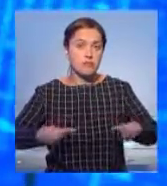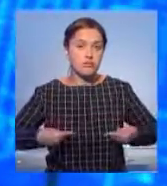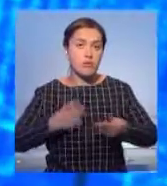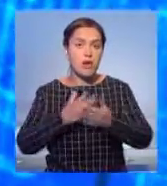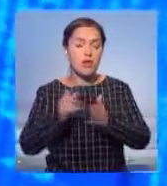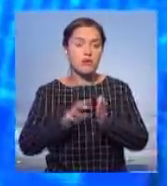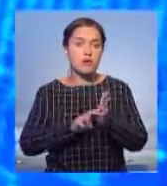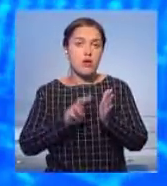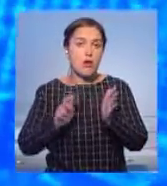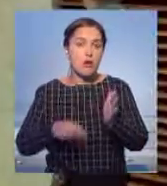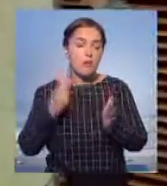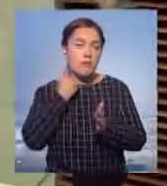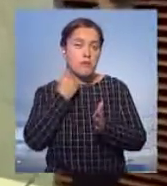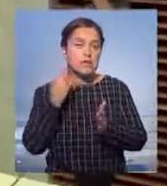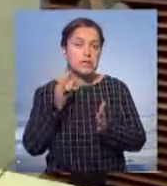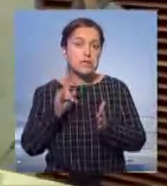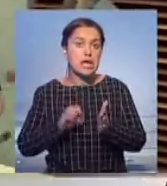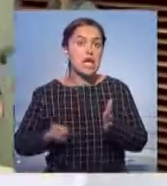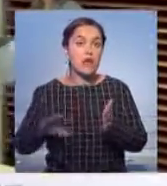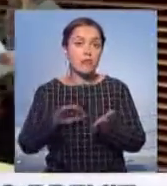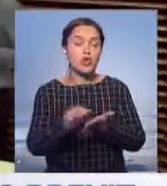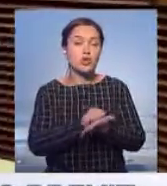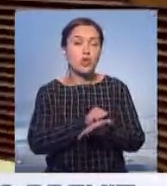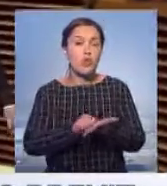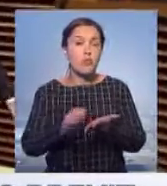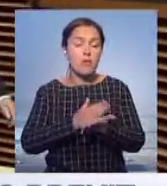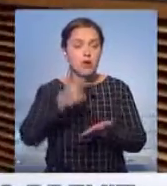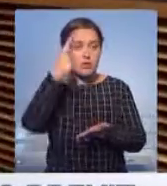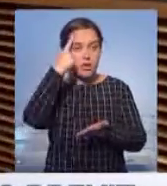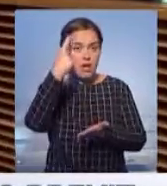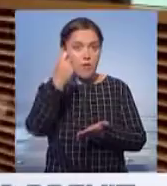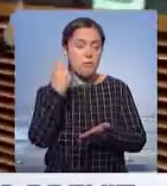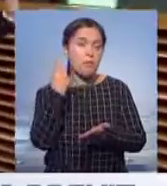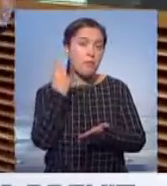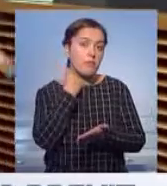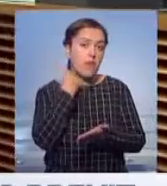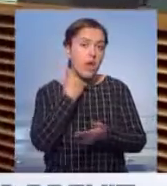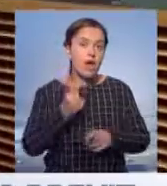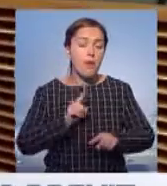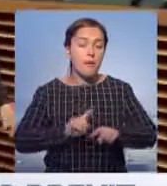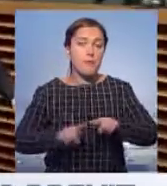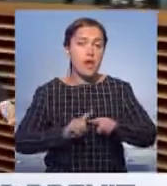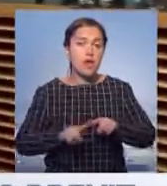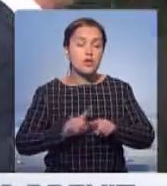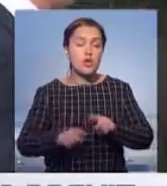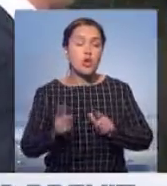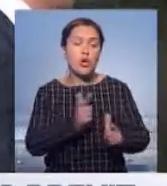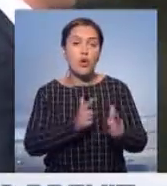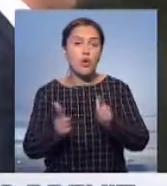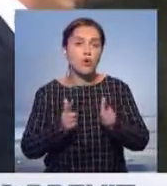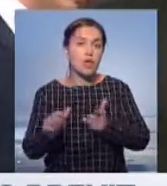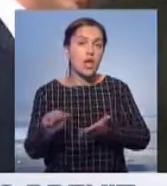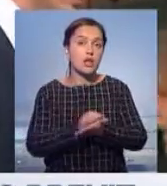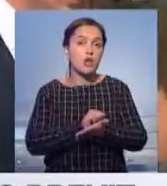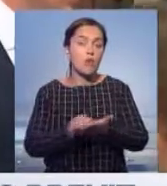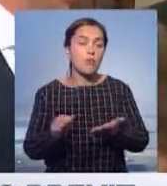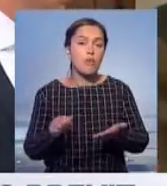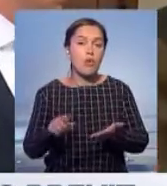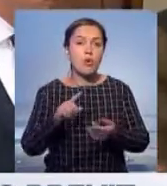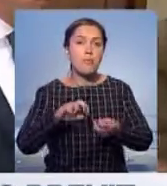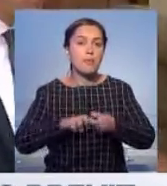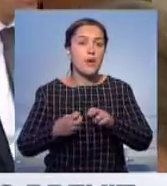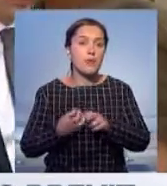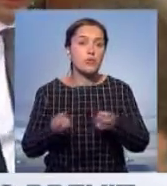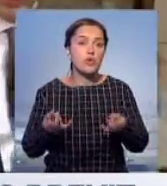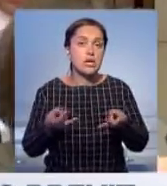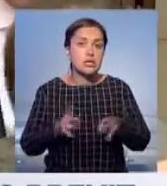состава Евросоюза. В документе содержится призыв к правительству Британии ускорить выдвижение предложений по решению остающихся проблем, а в частности